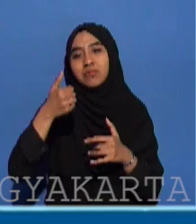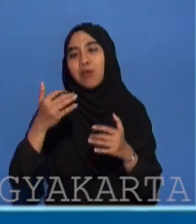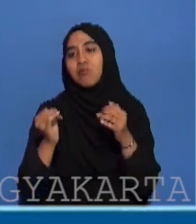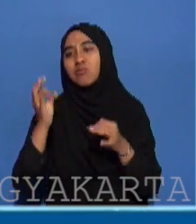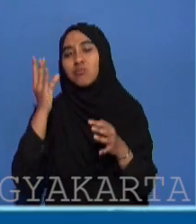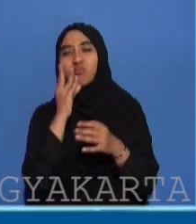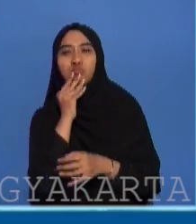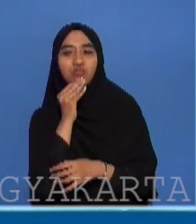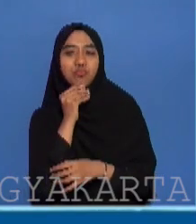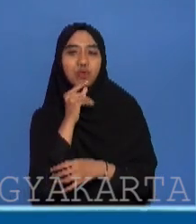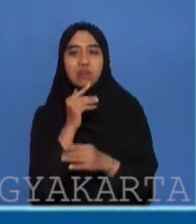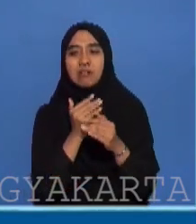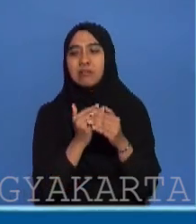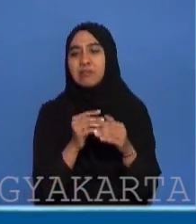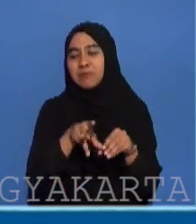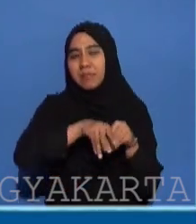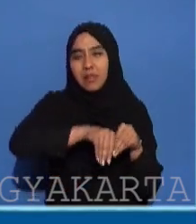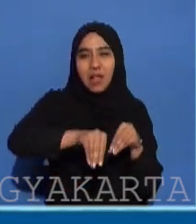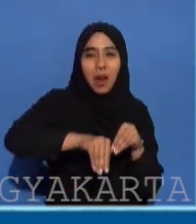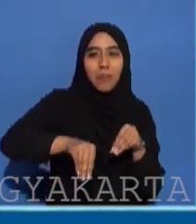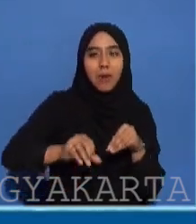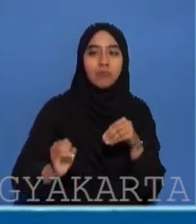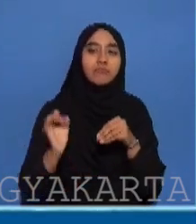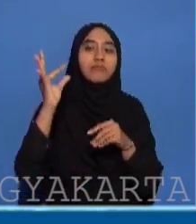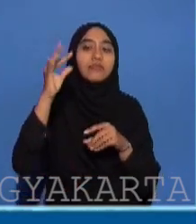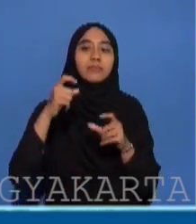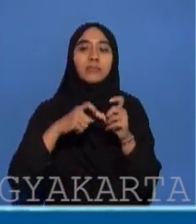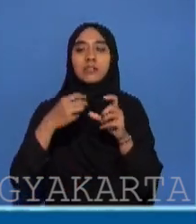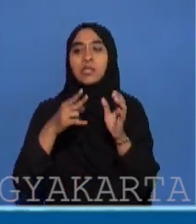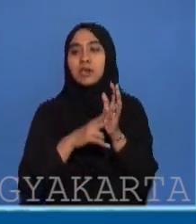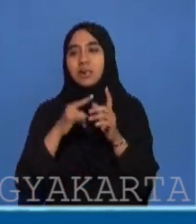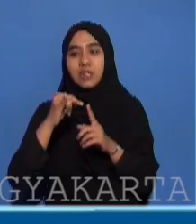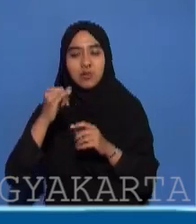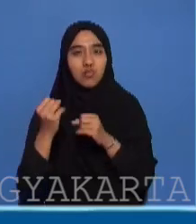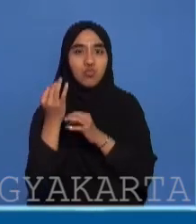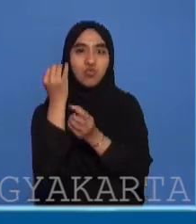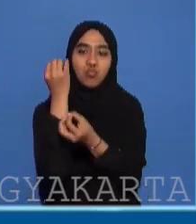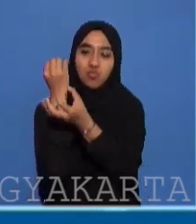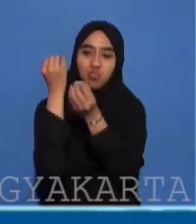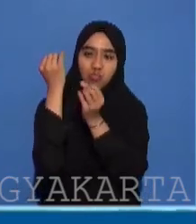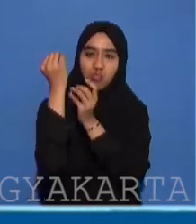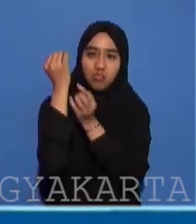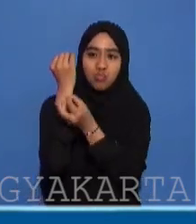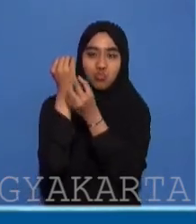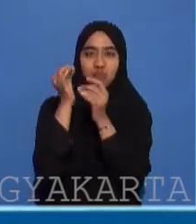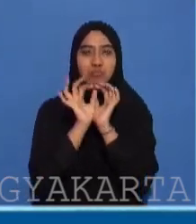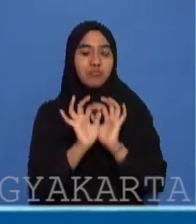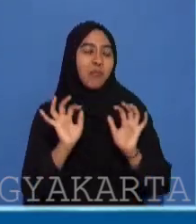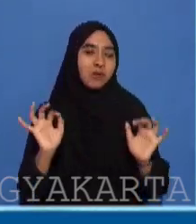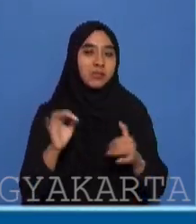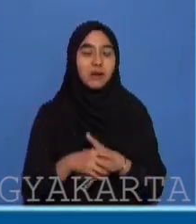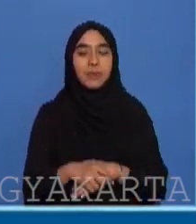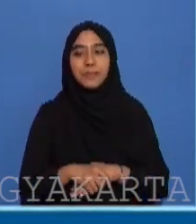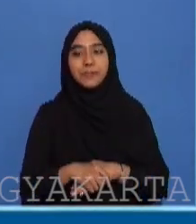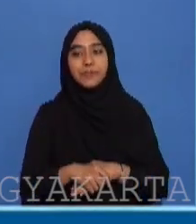umur mawoh, mila taneman menika badhe mawoh tanpa seren lan wohipun ugi kathah sanget. Tiyang India pitados pilih genitri